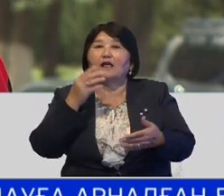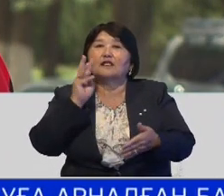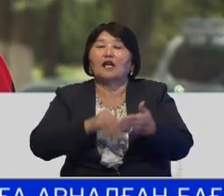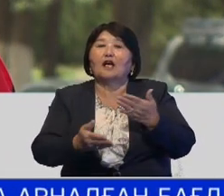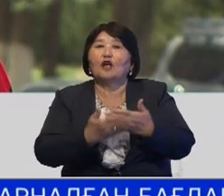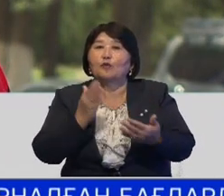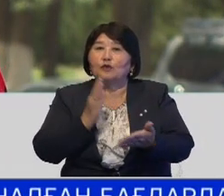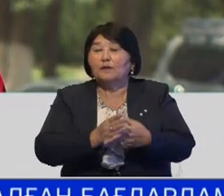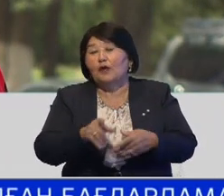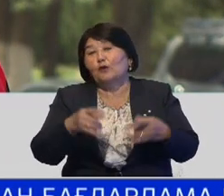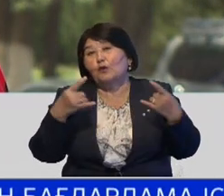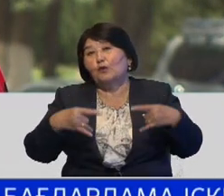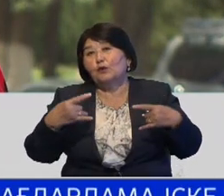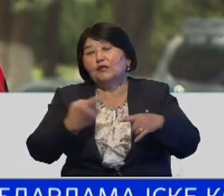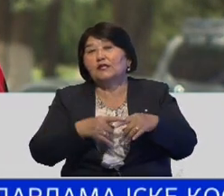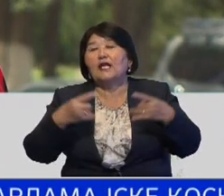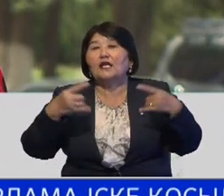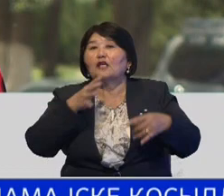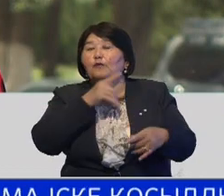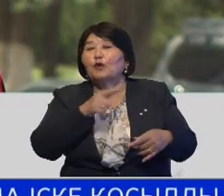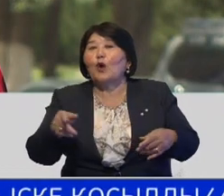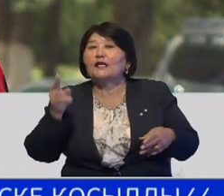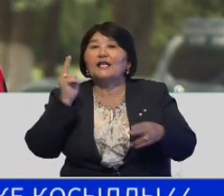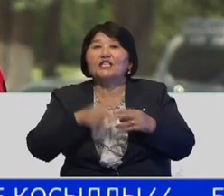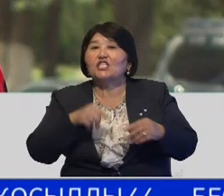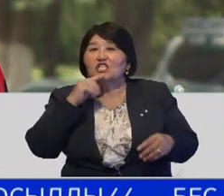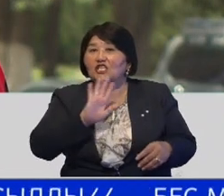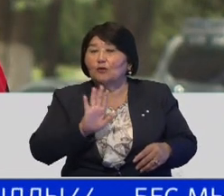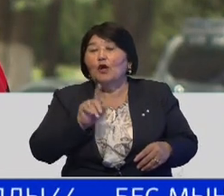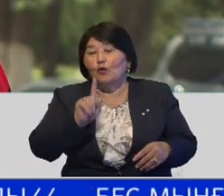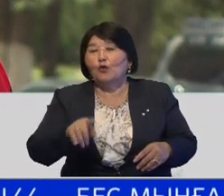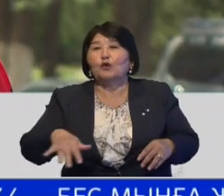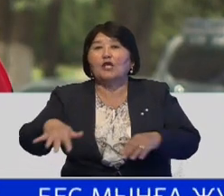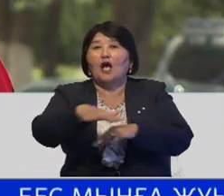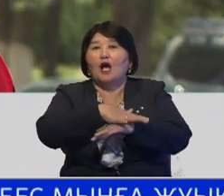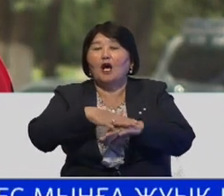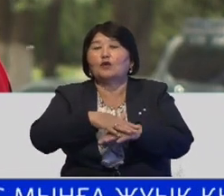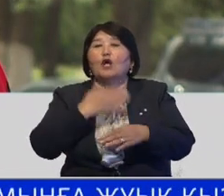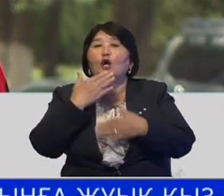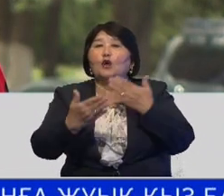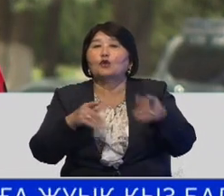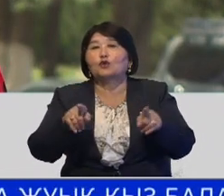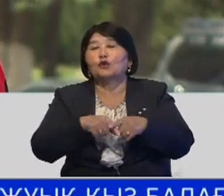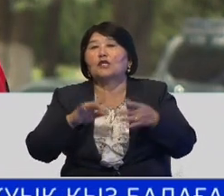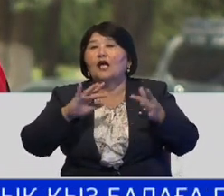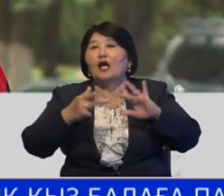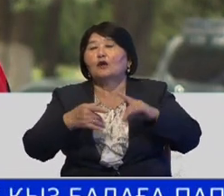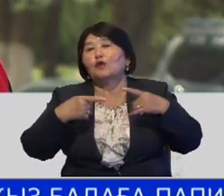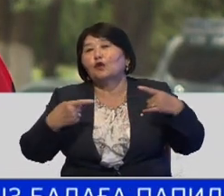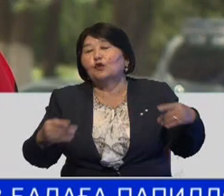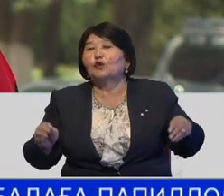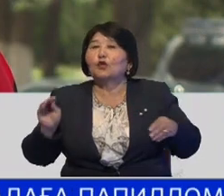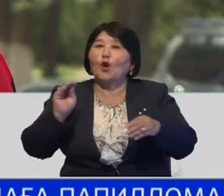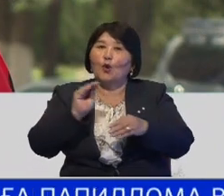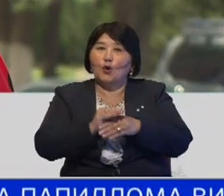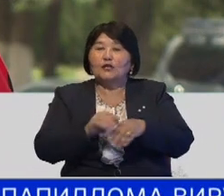бар. Осы тұста телеарна тек эфир уақытымен ғана шектелмейді. Сонымен қатар аудитория сұранысына сай әлеуметтік желідегі түрлі